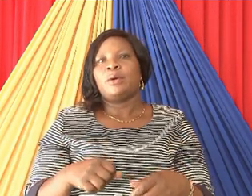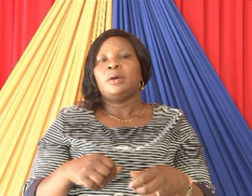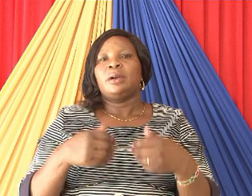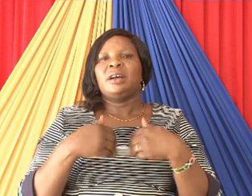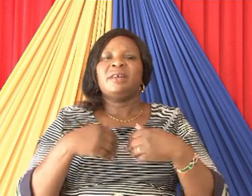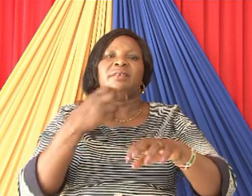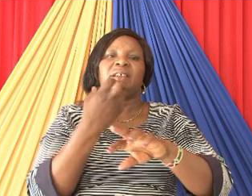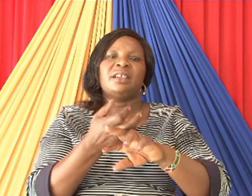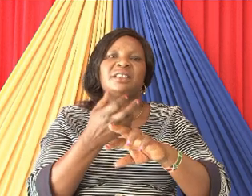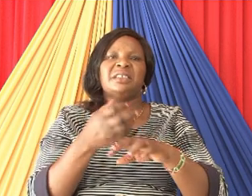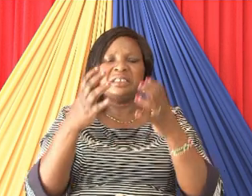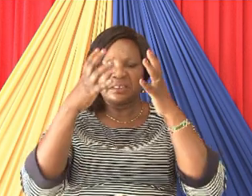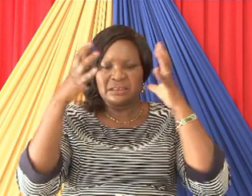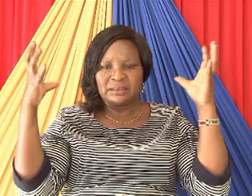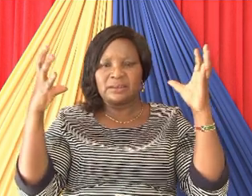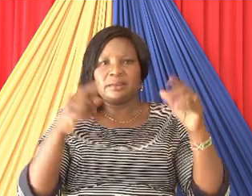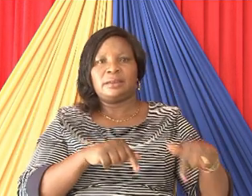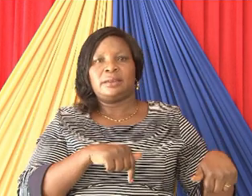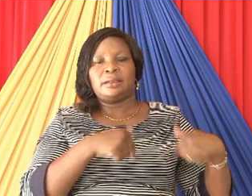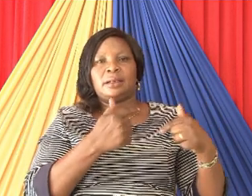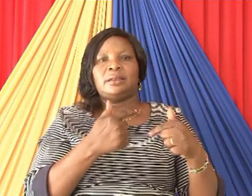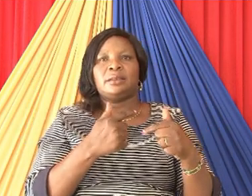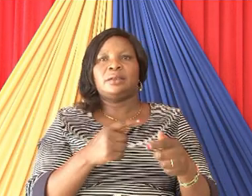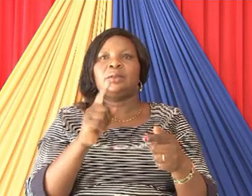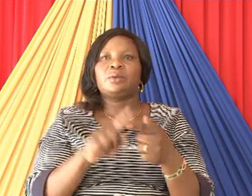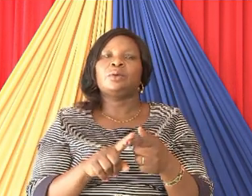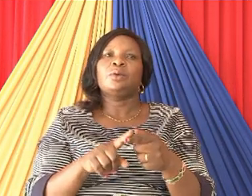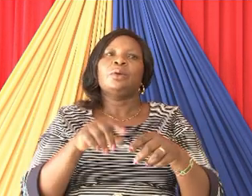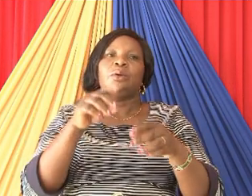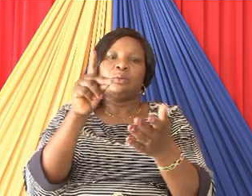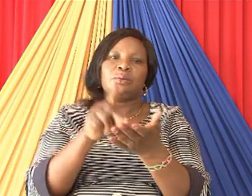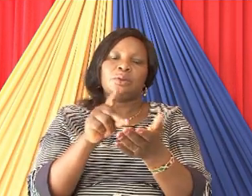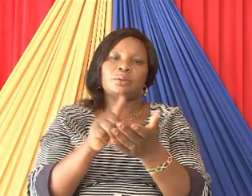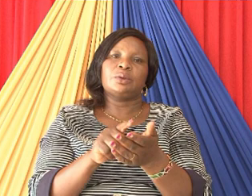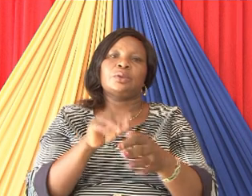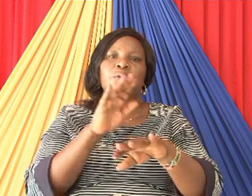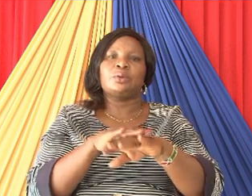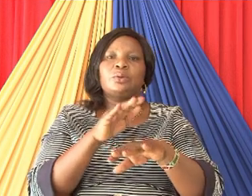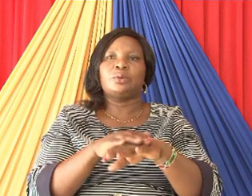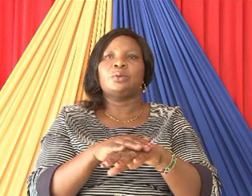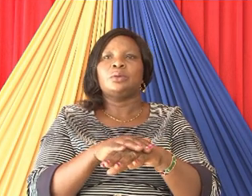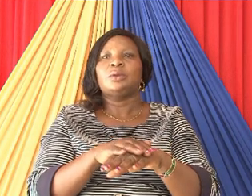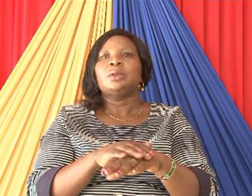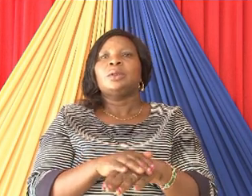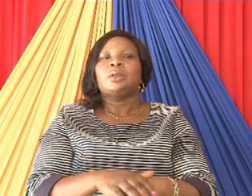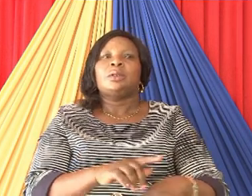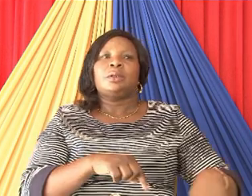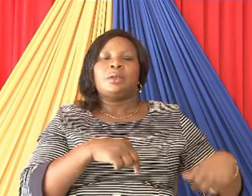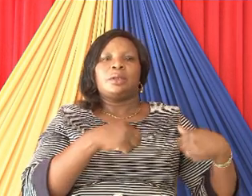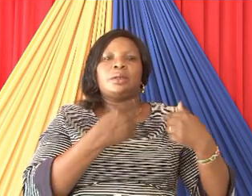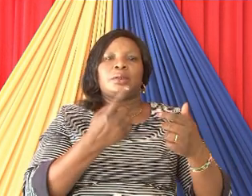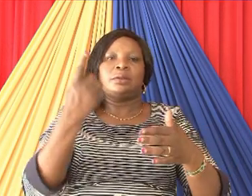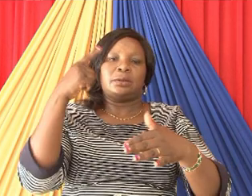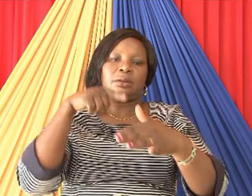yenu, nami nitaweka moyo wa nyama ndani yenu. I'll remove the heart